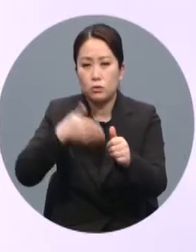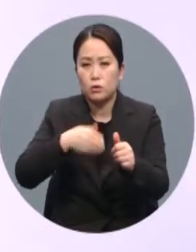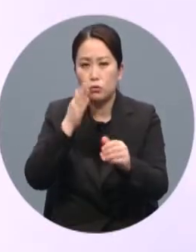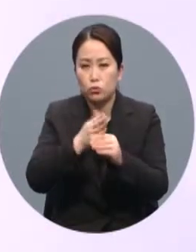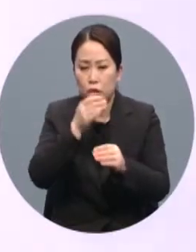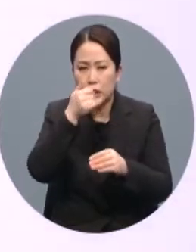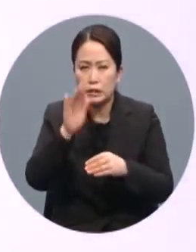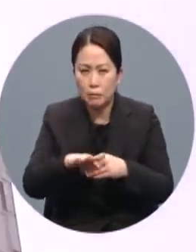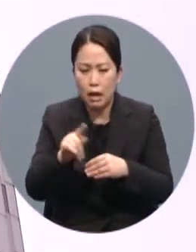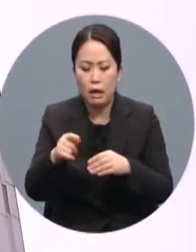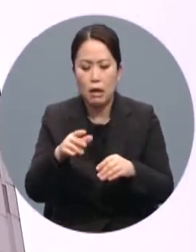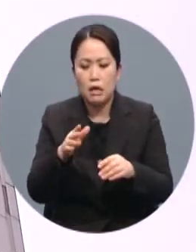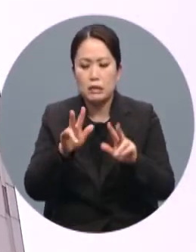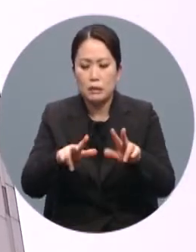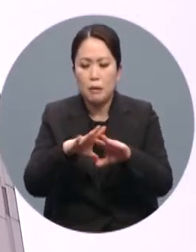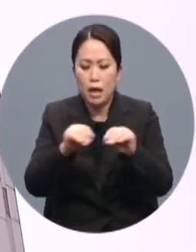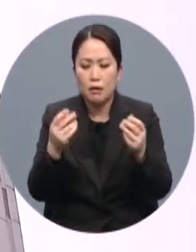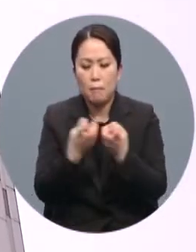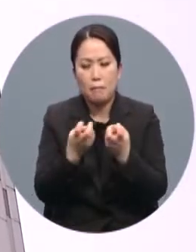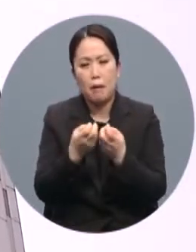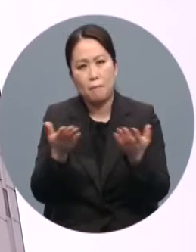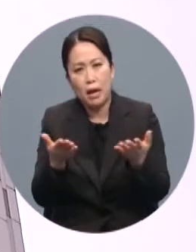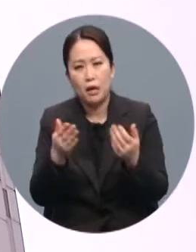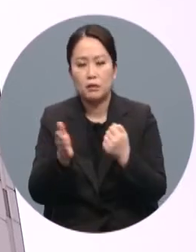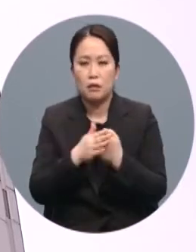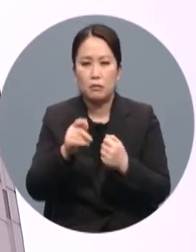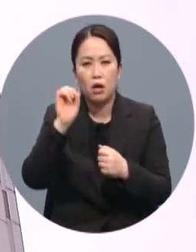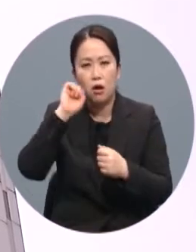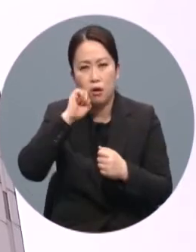예상됩니다 mbc 뉴스 유제 밉니다